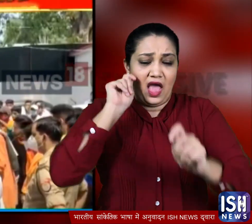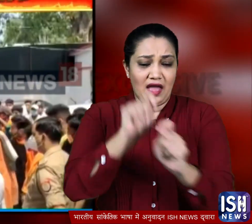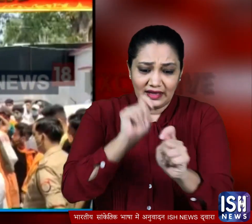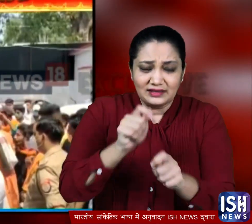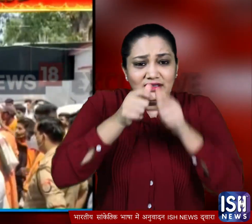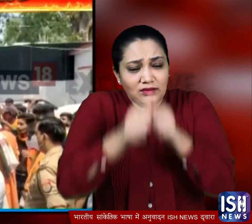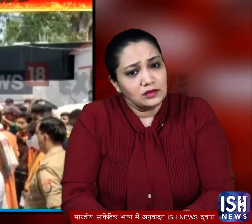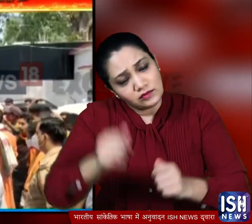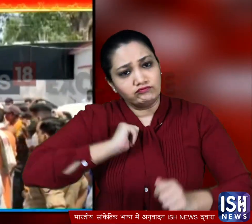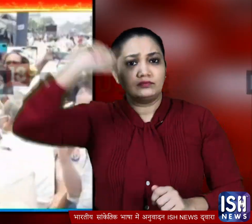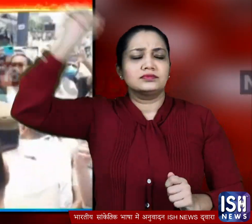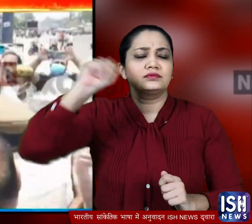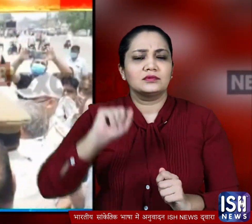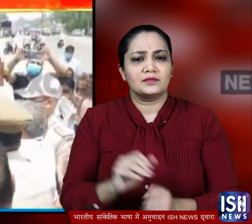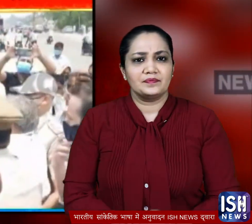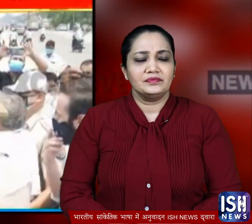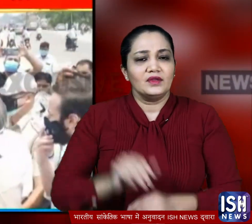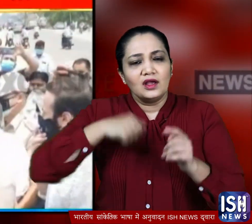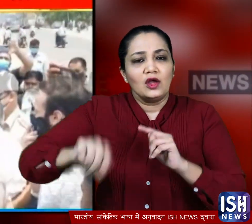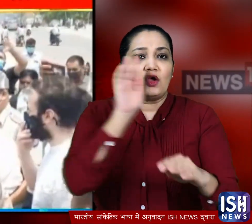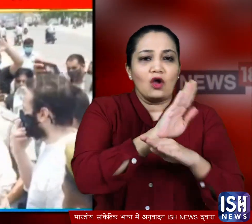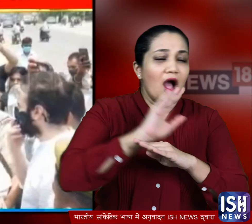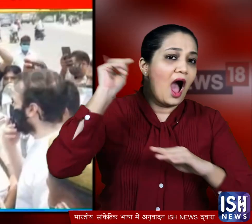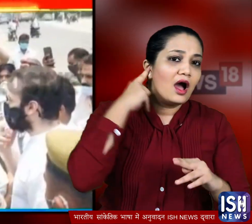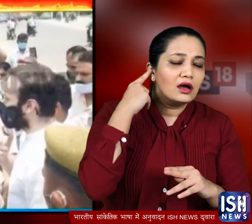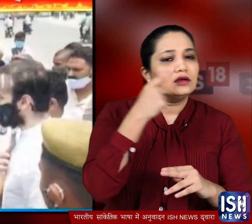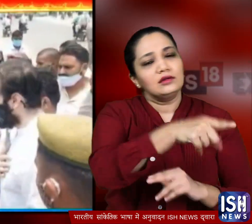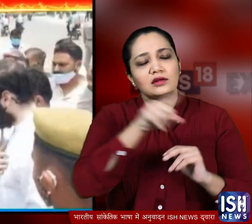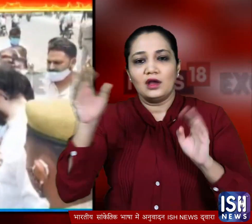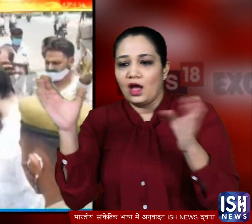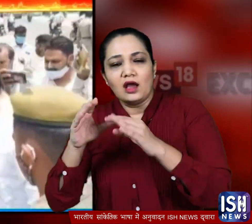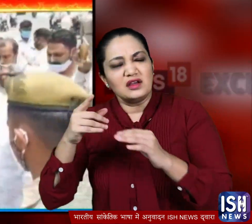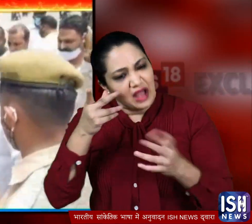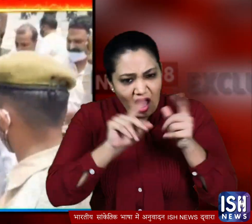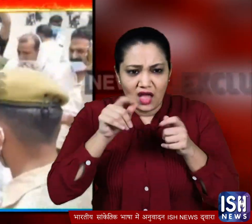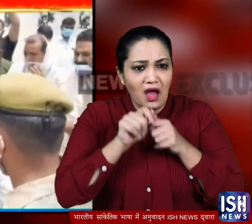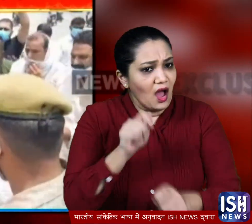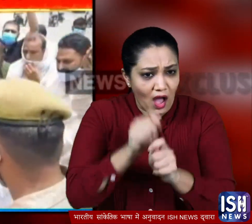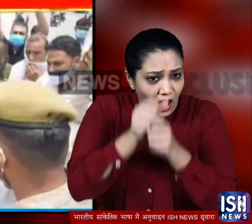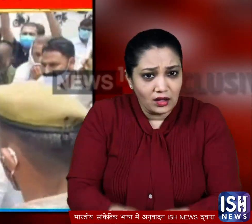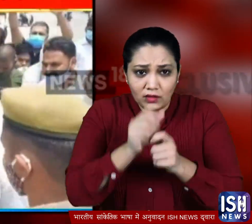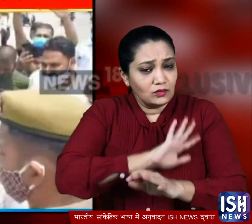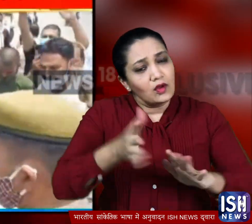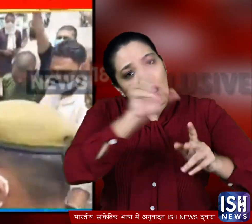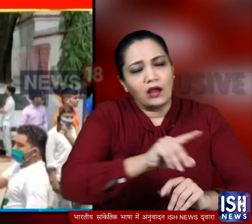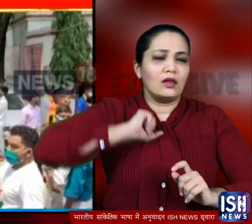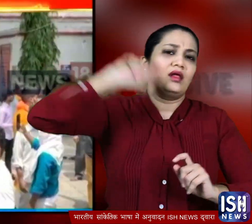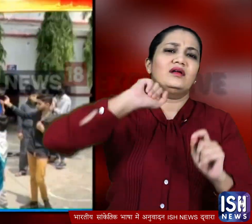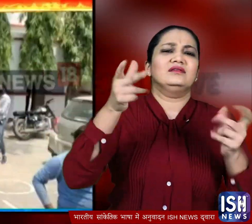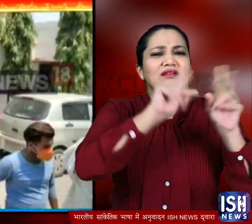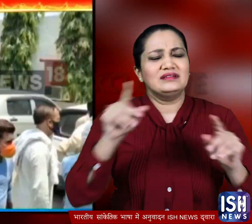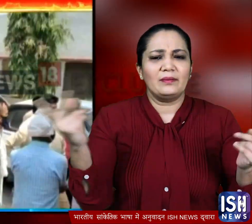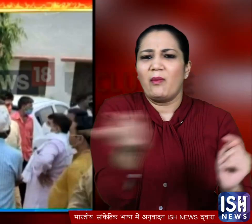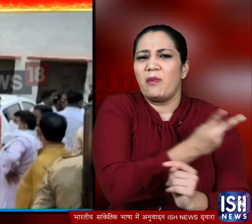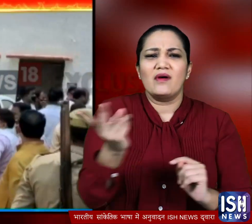लगा तो वो आंदोलन करेंगे। जैसे ही ये बात कांग्रेस विधायकों को पता चली, उन्होंने भी अपनी अगली चाल चल दी और धरने पर बैठ गए। ऐसे